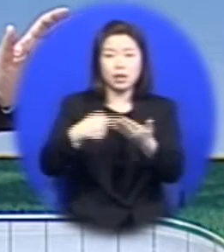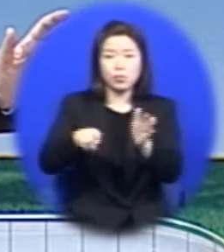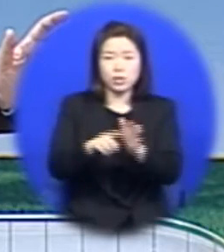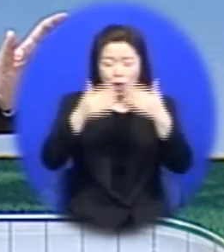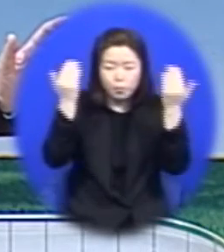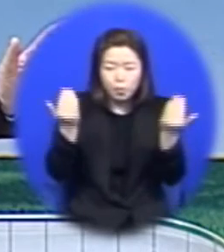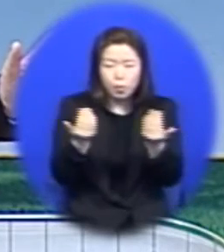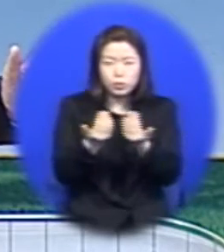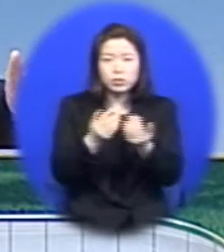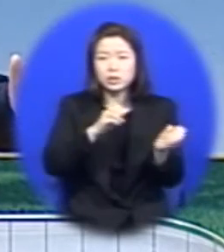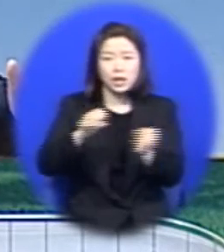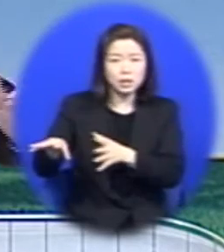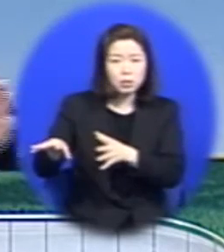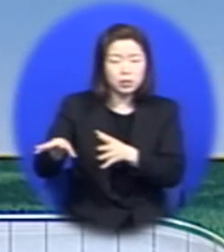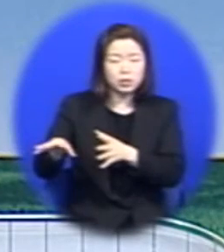다 잃어버리고